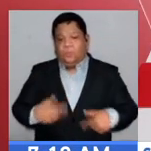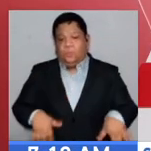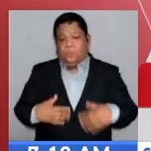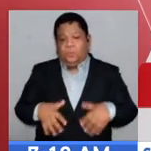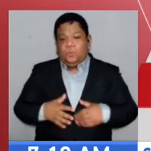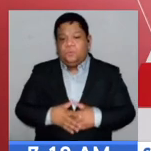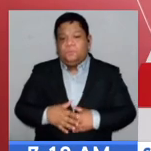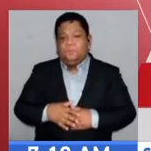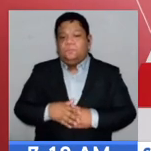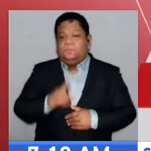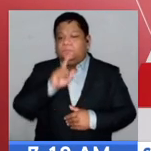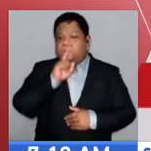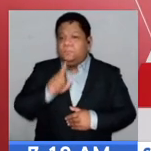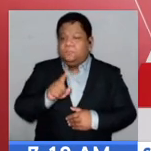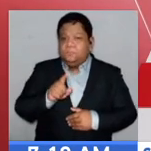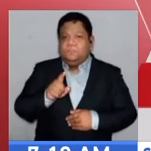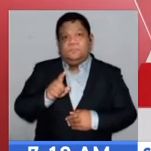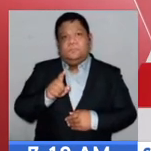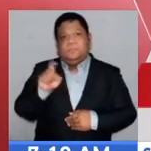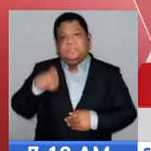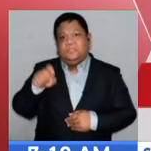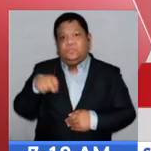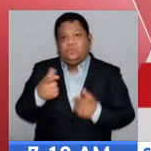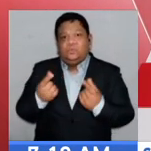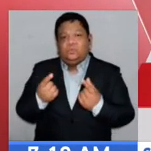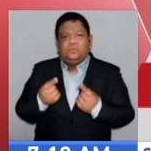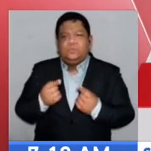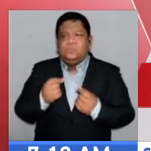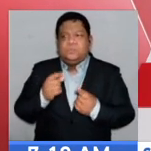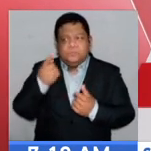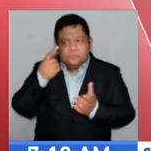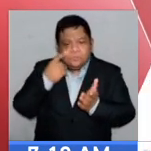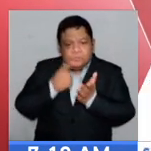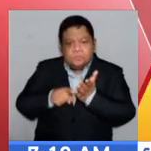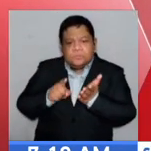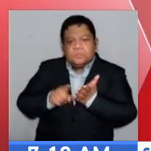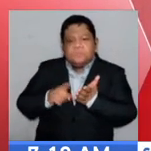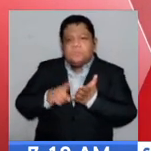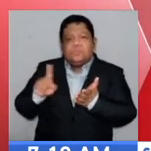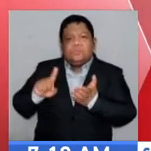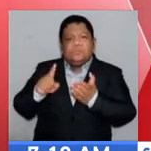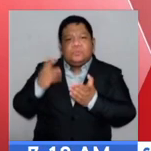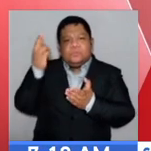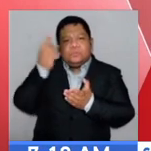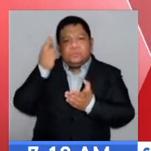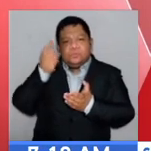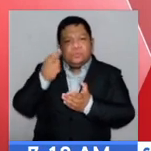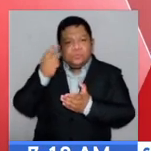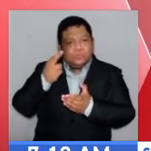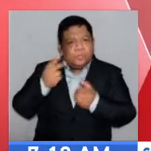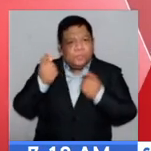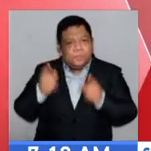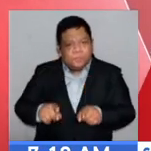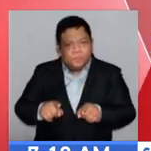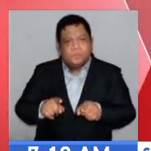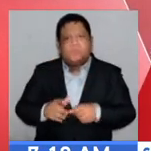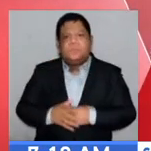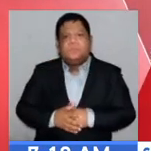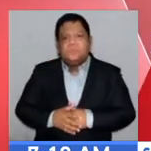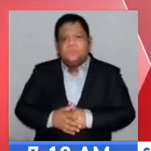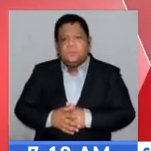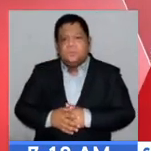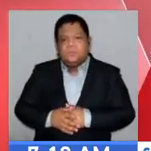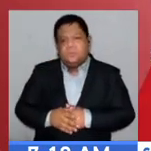kailangan gawin, ano ang nasa likod nito? Ano ang punot dulo at ano ang dahilan? Kasi alam naman natin,